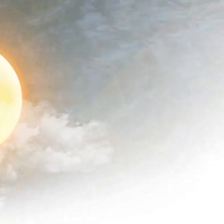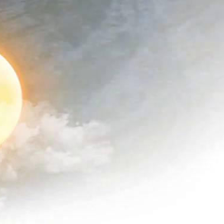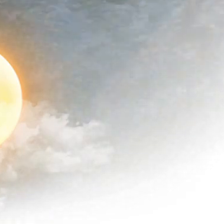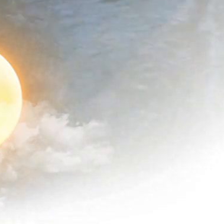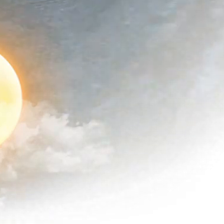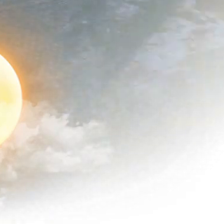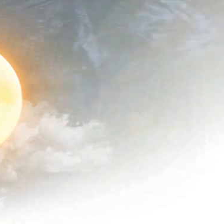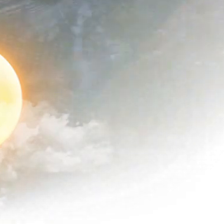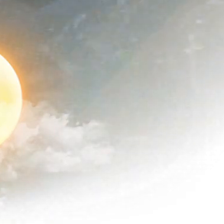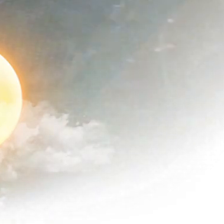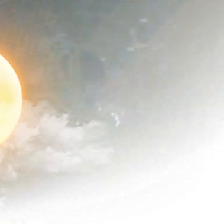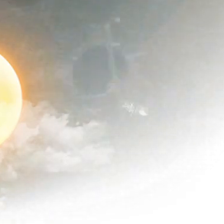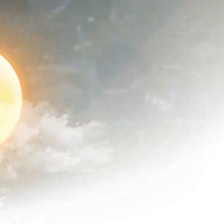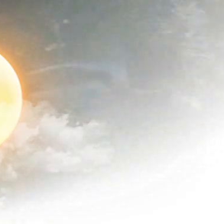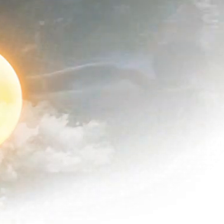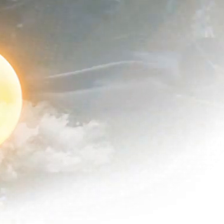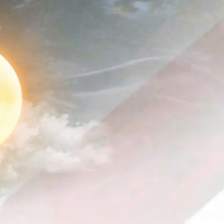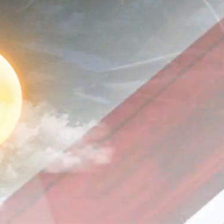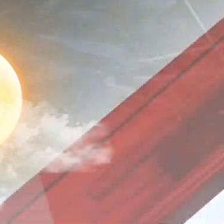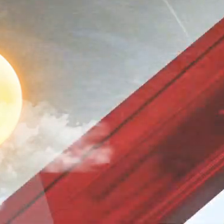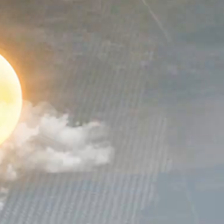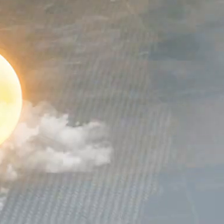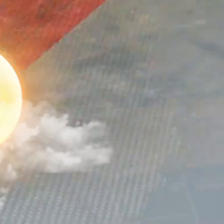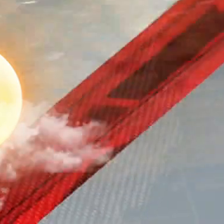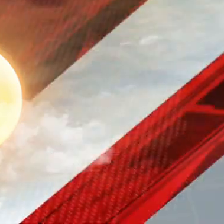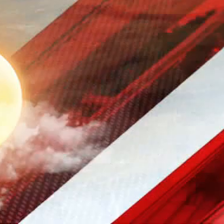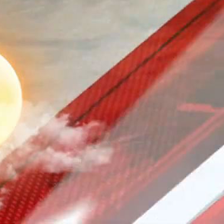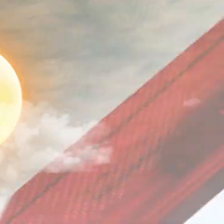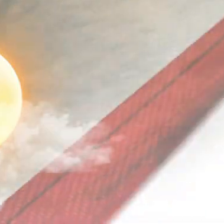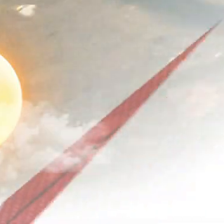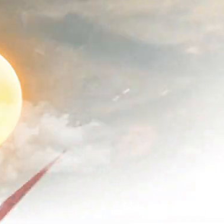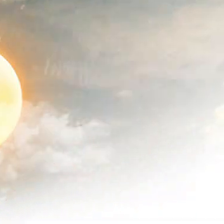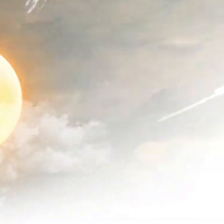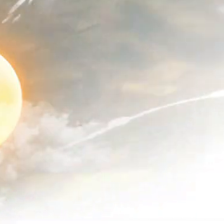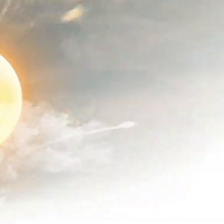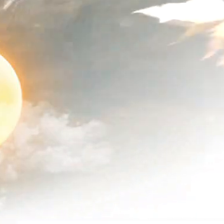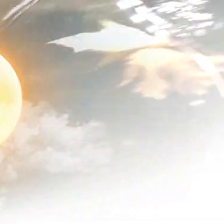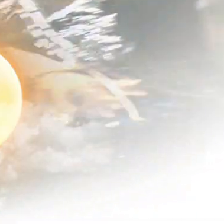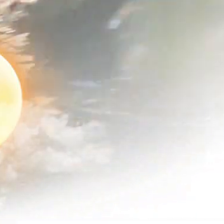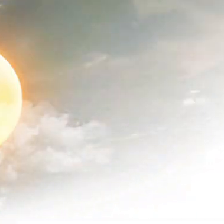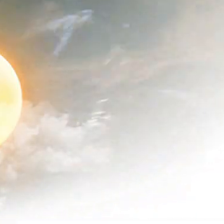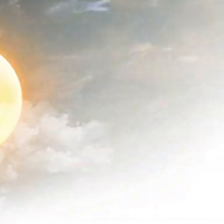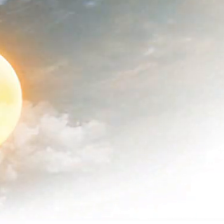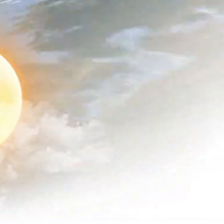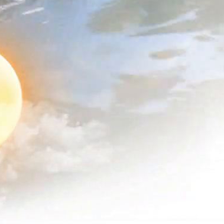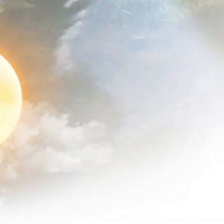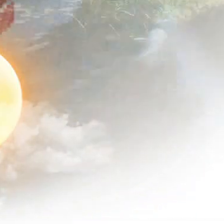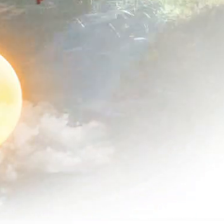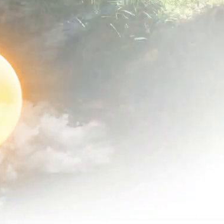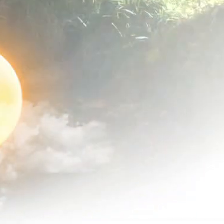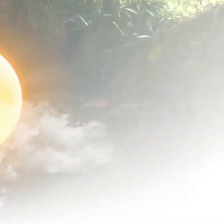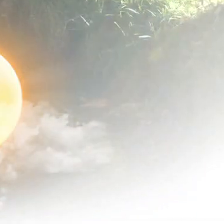7 градусаў. Вецер паўднёва-ўсходні ад 2 да 4 метраў на секунду. Атмасферны